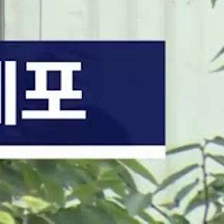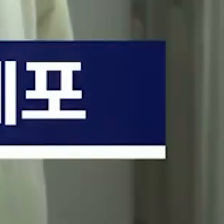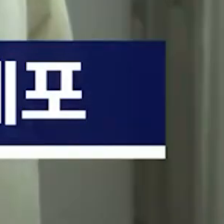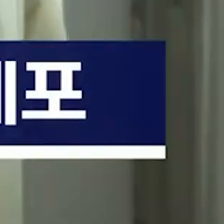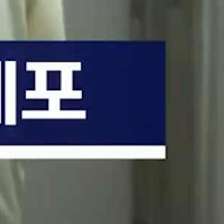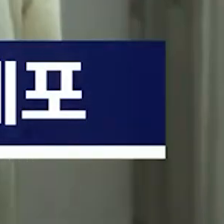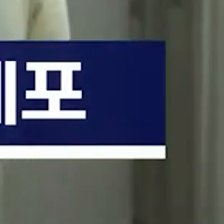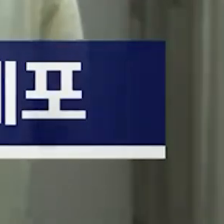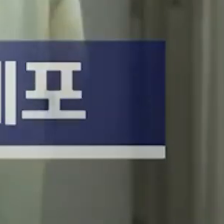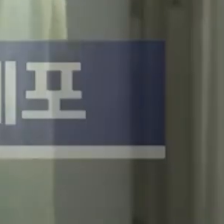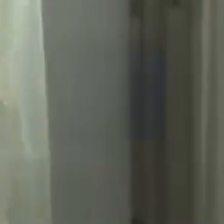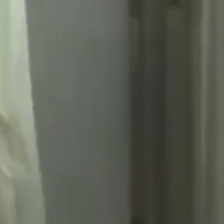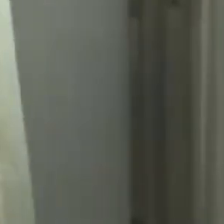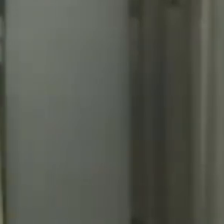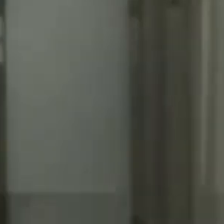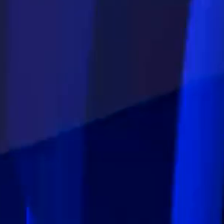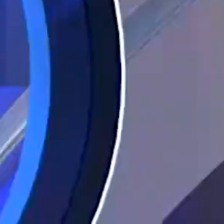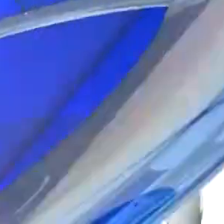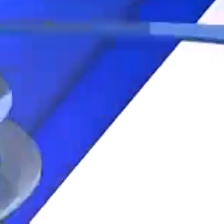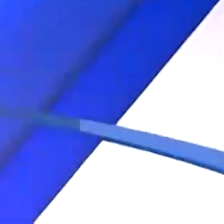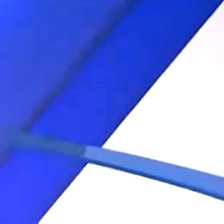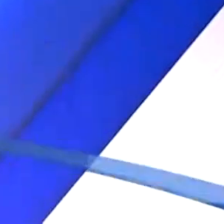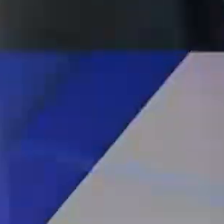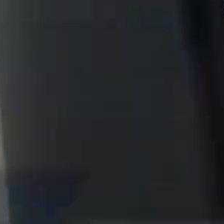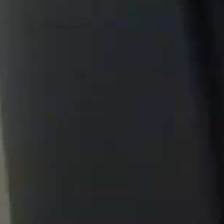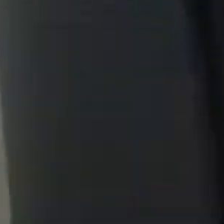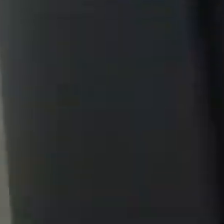체포까지 과정을 취재했습니다.